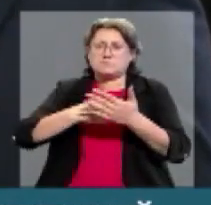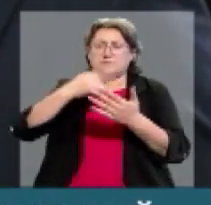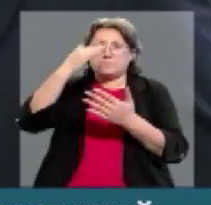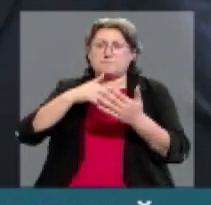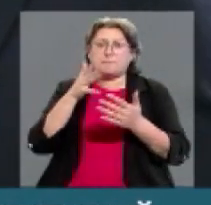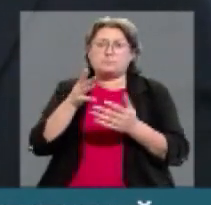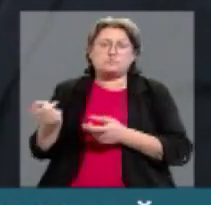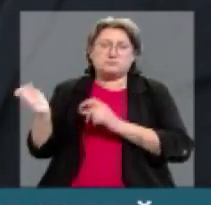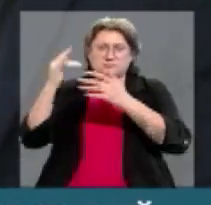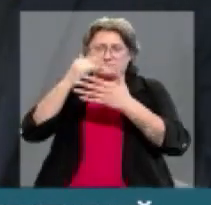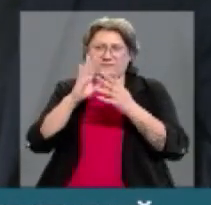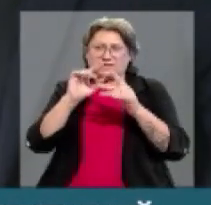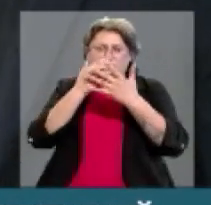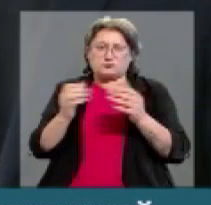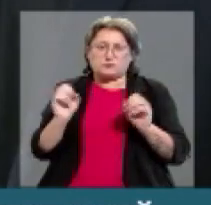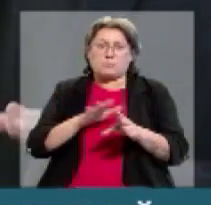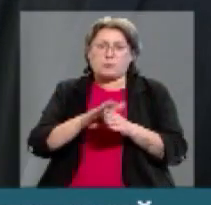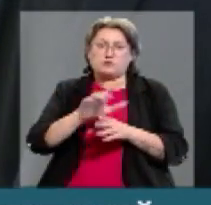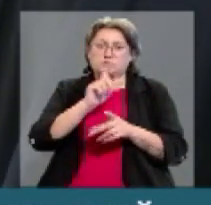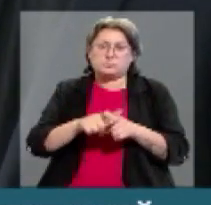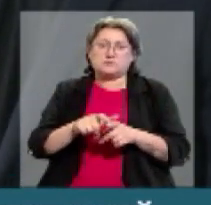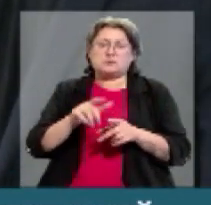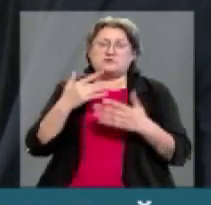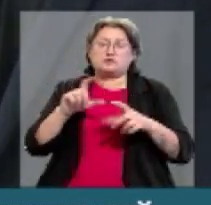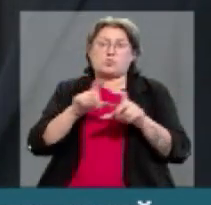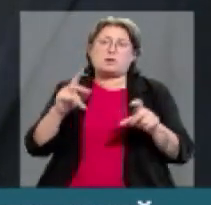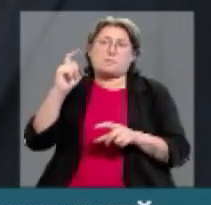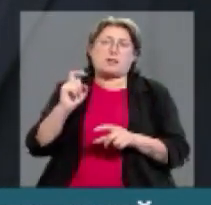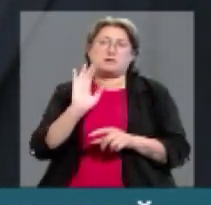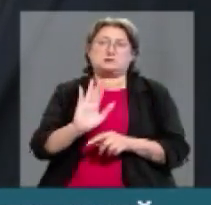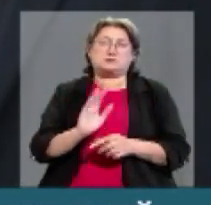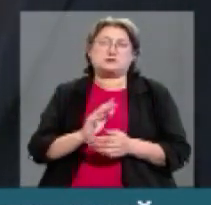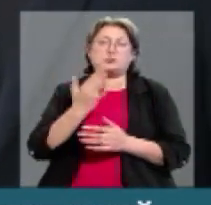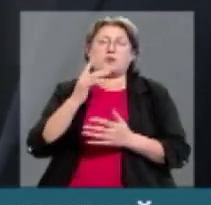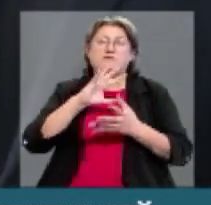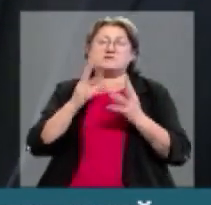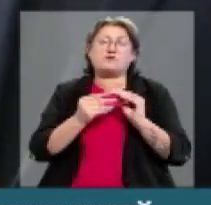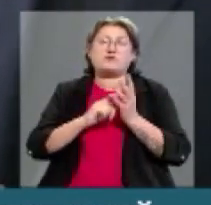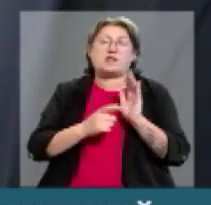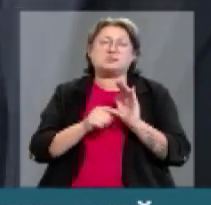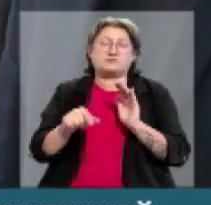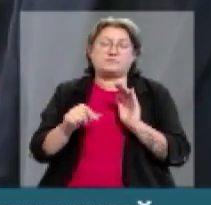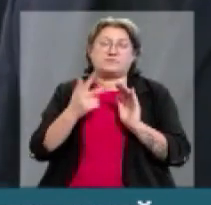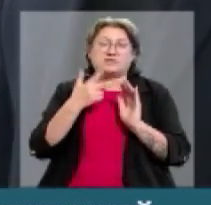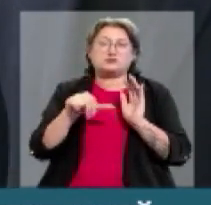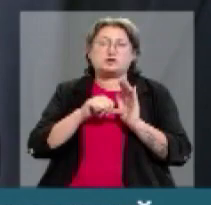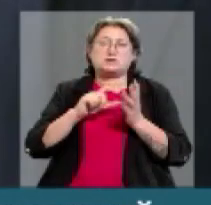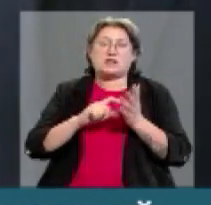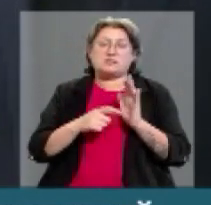дооснастим полностью, и тогда уже как бы, школа его все посадит на баланс. Дальше уже... Сколько классов всего в школе? Всего 36